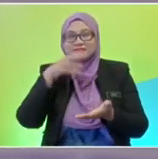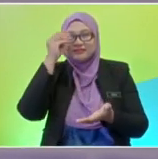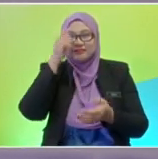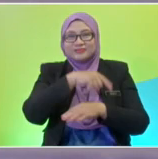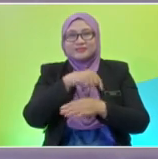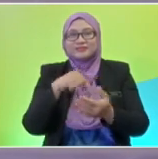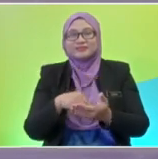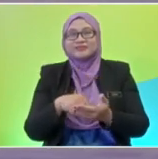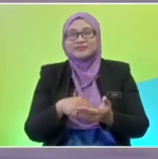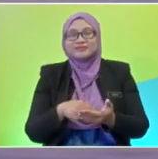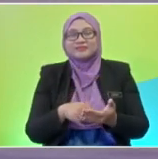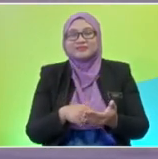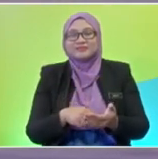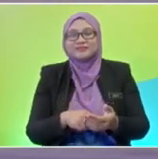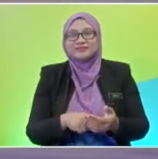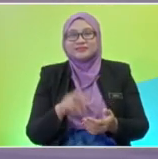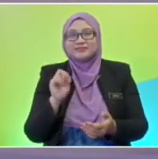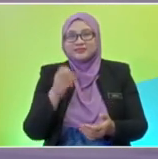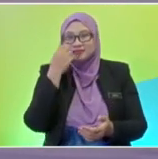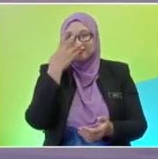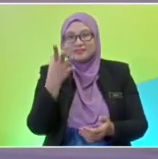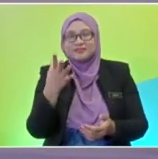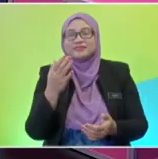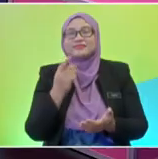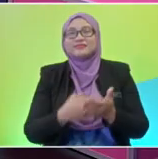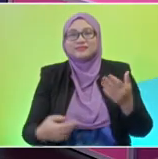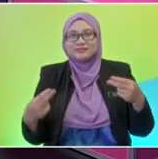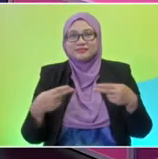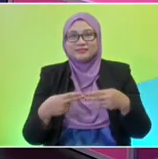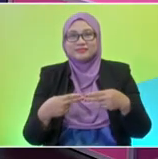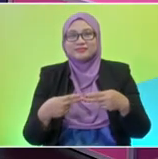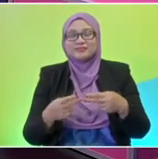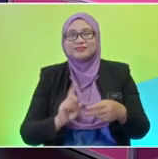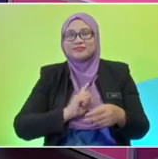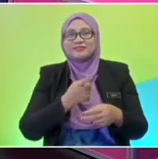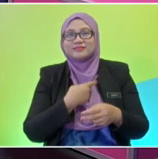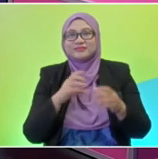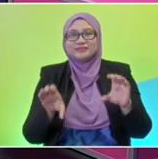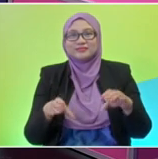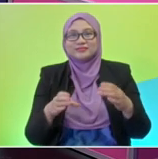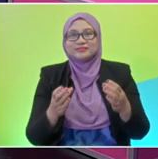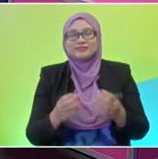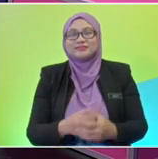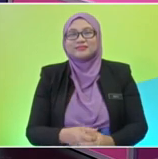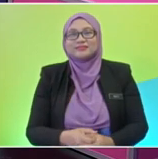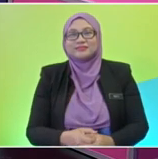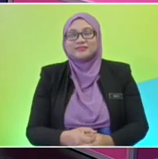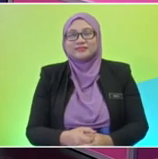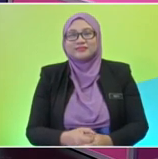kaitan kita buat dengan kegantung nih yang kedua tiada